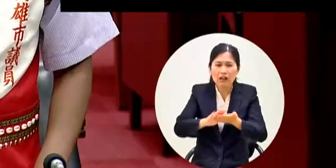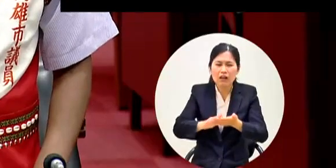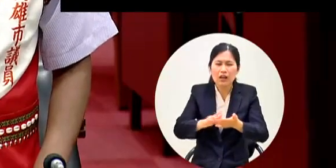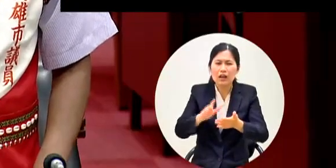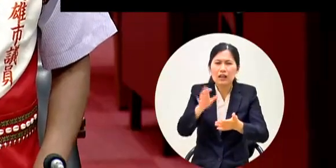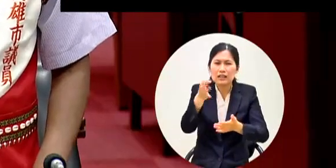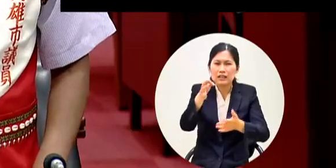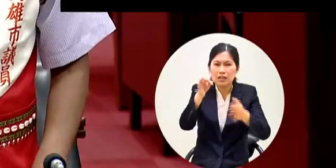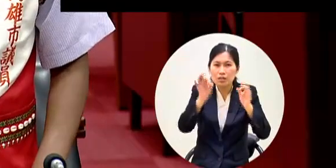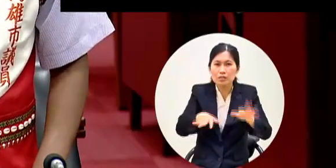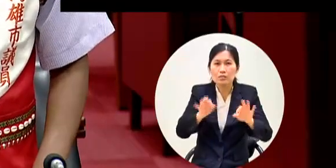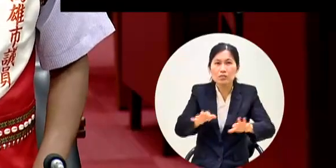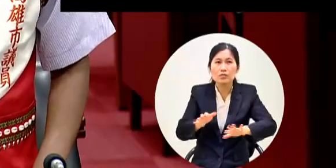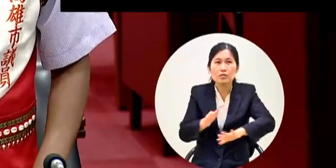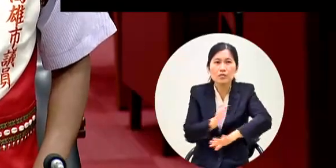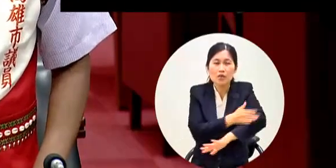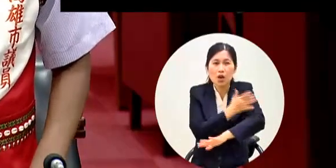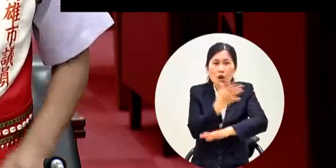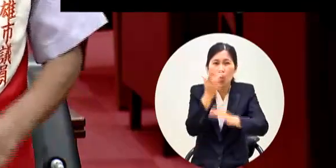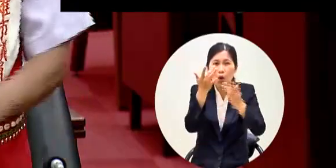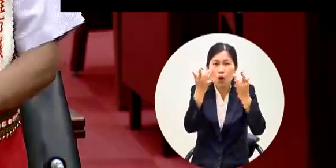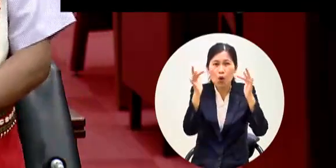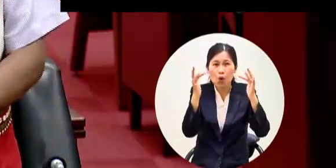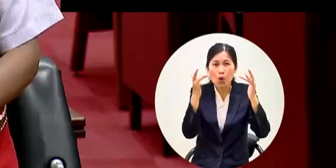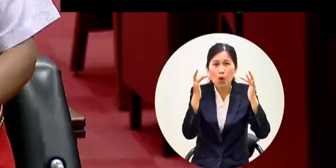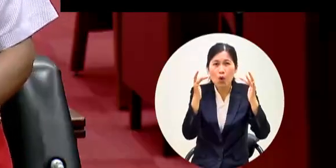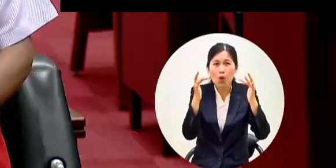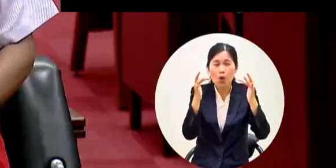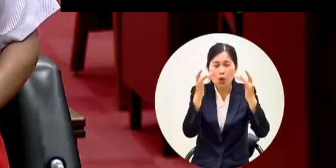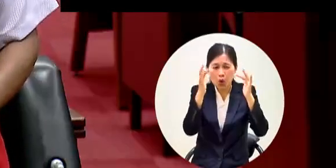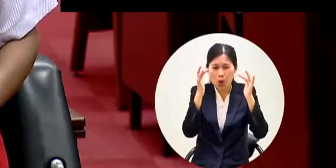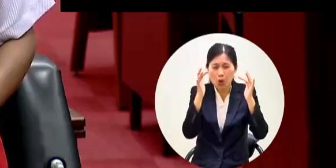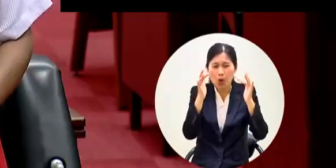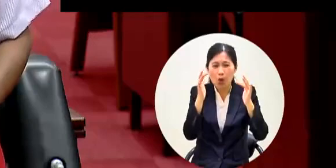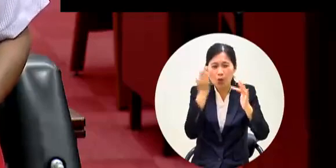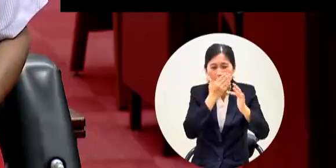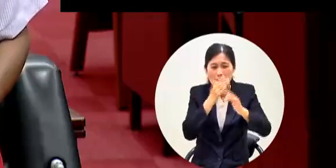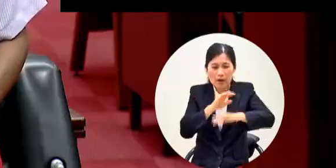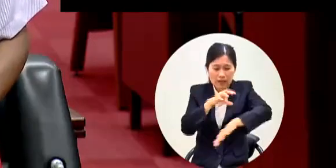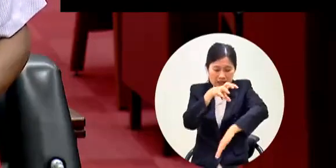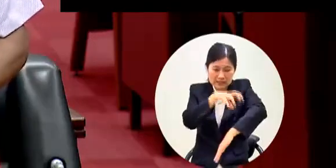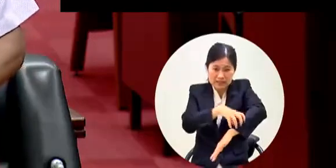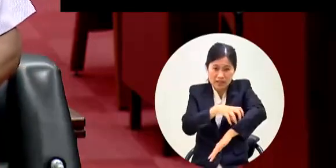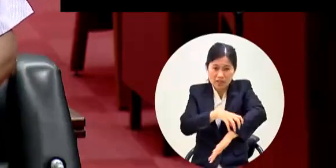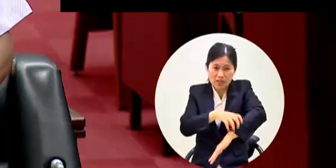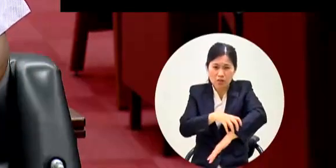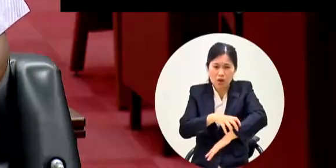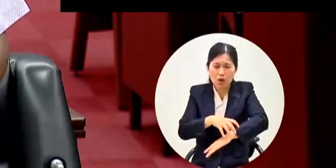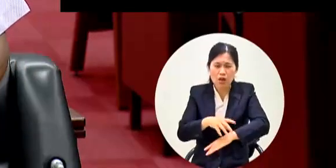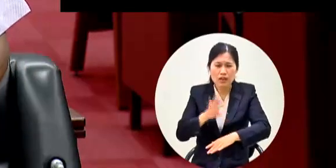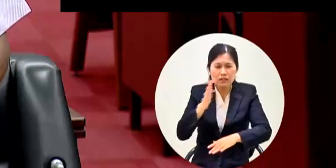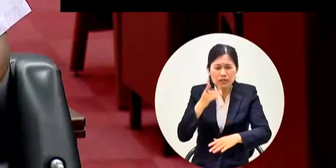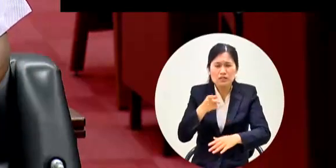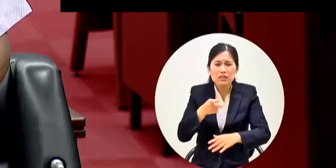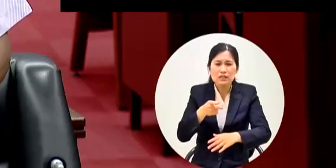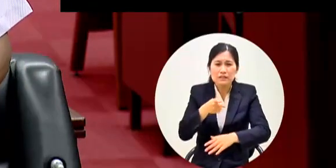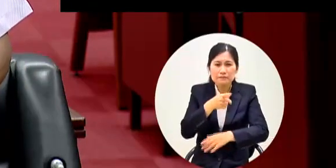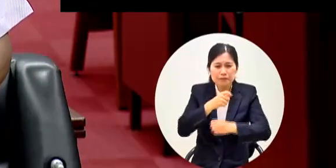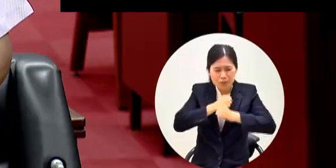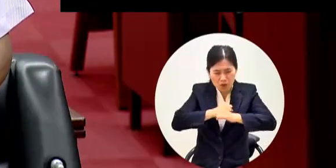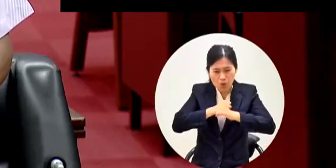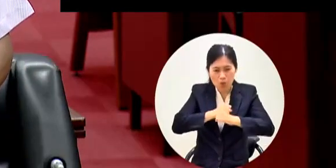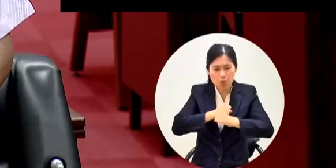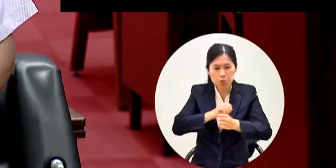那个部落已经在河床了，而且部落跟这个河床只差了10几公尺。